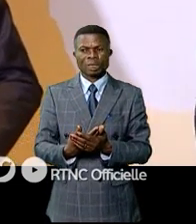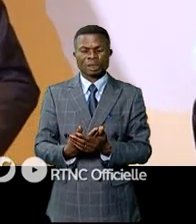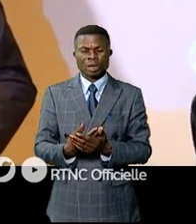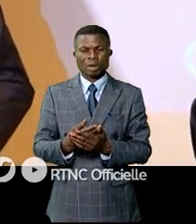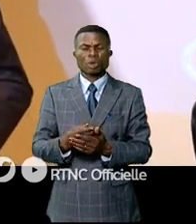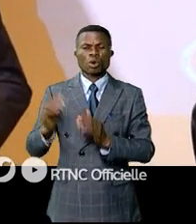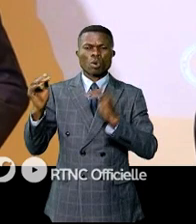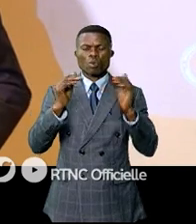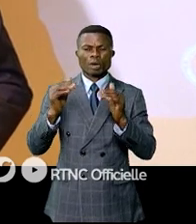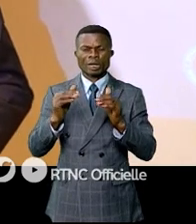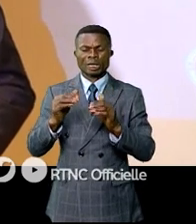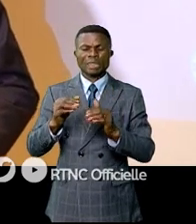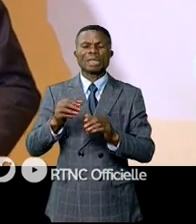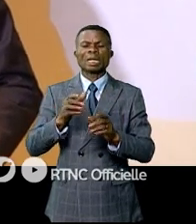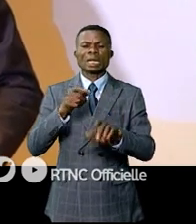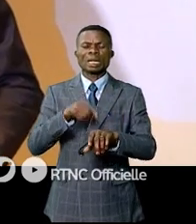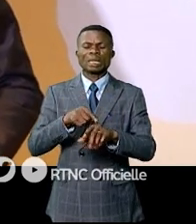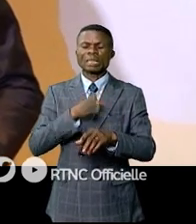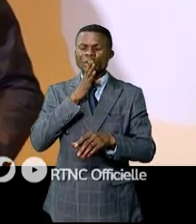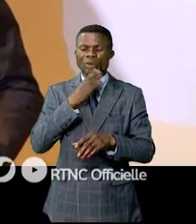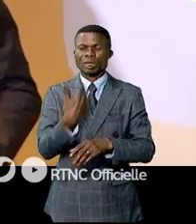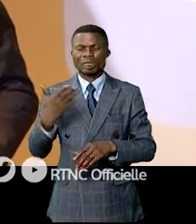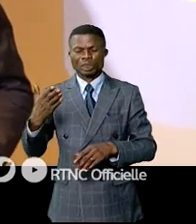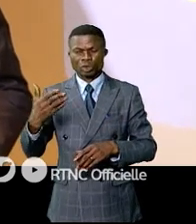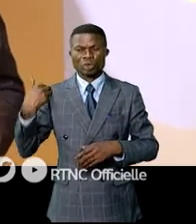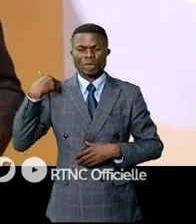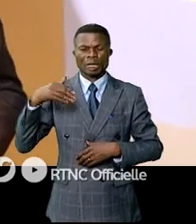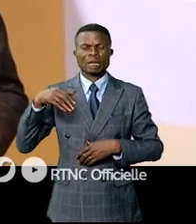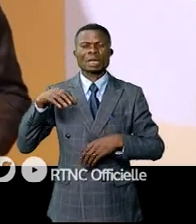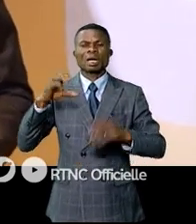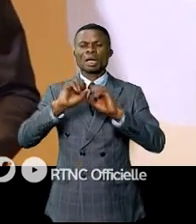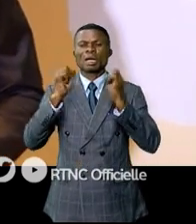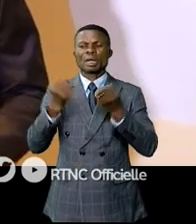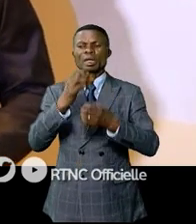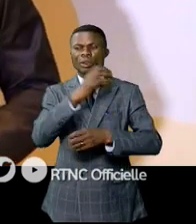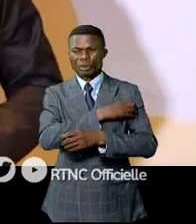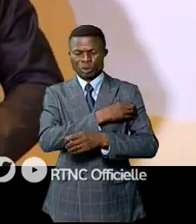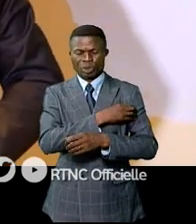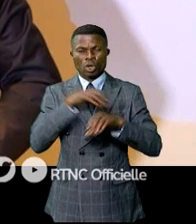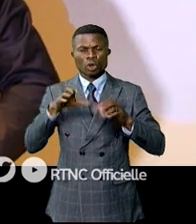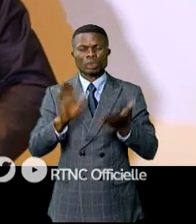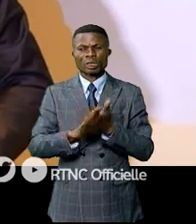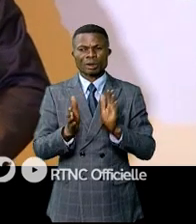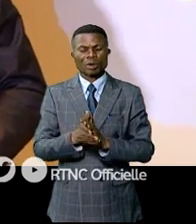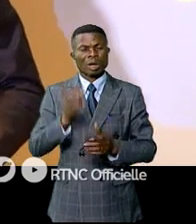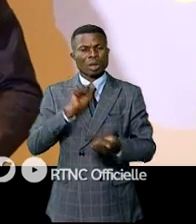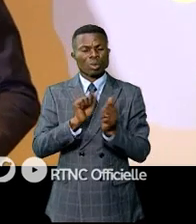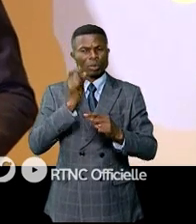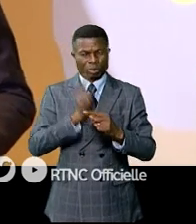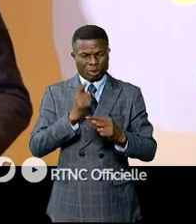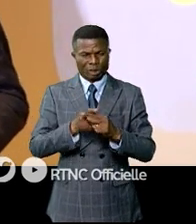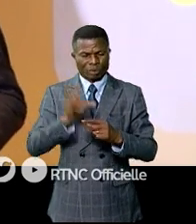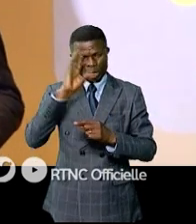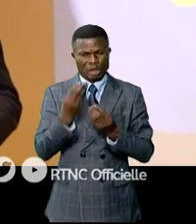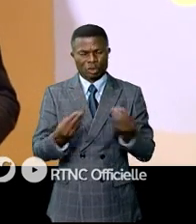long terme plutôt, ces enjeux de l'état civil congolais, devenus sans doute des défis à